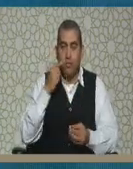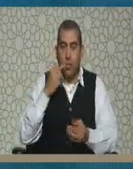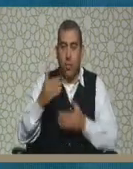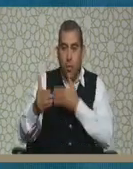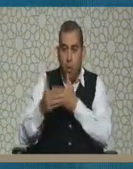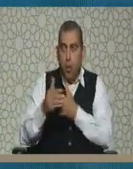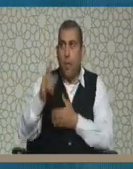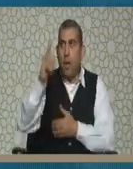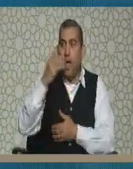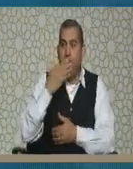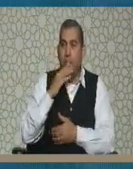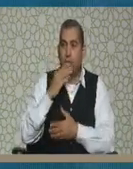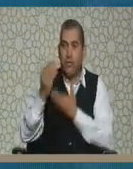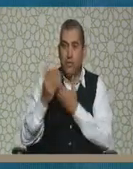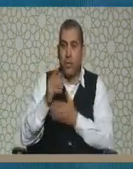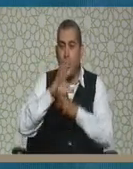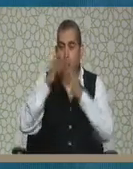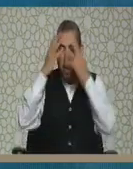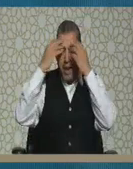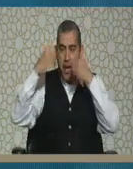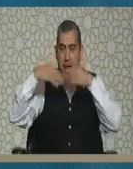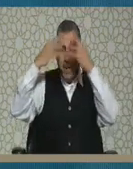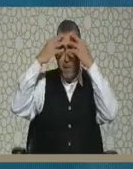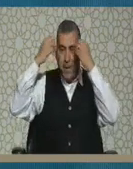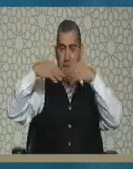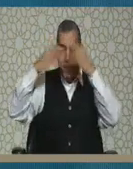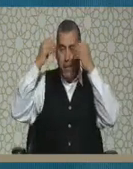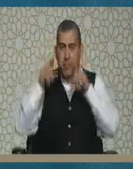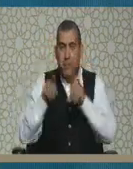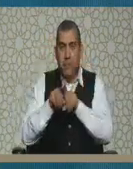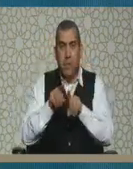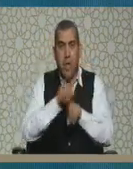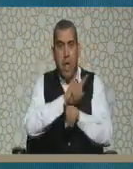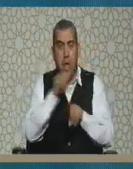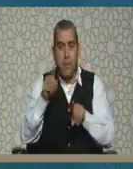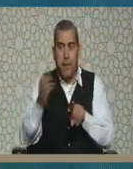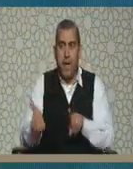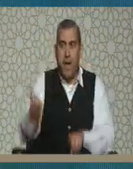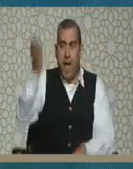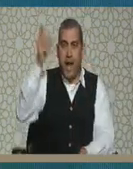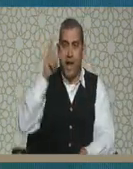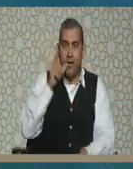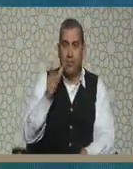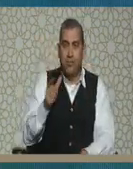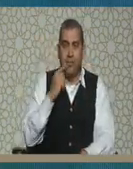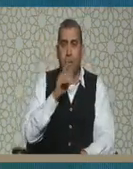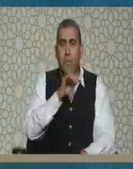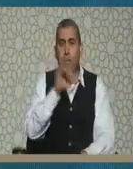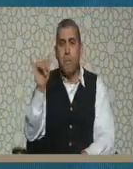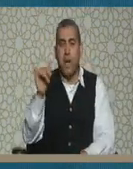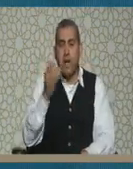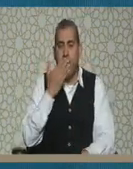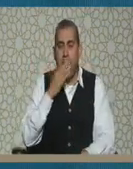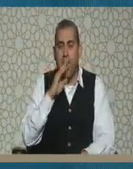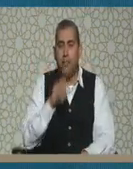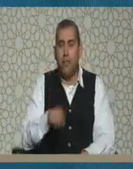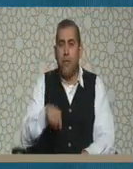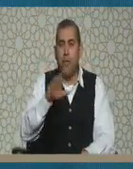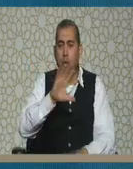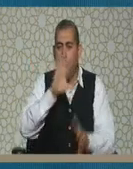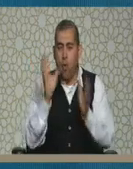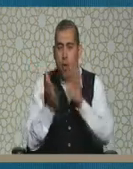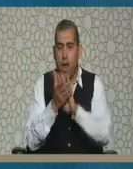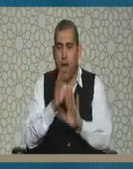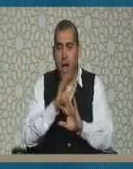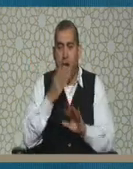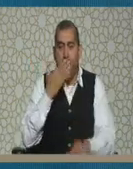من الله فانها نعم لا تساويها نعم ولو اخذت المئه حمد كلها في